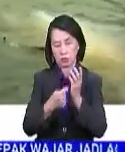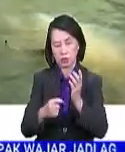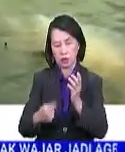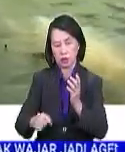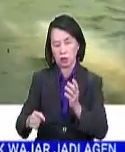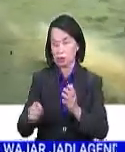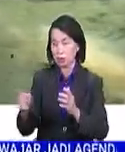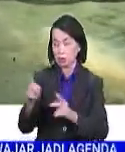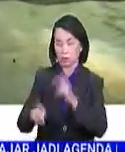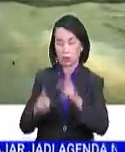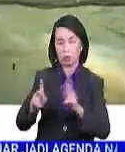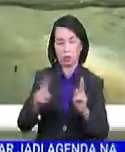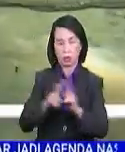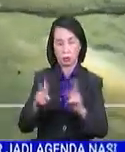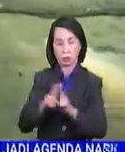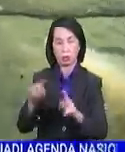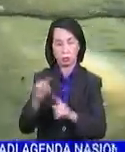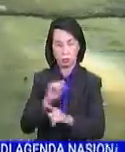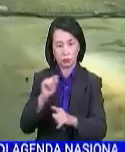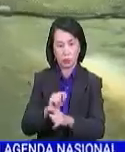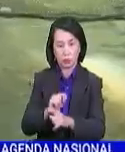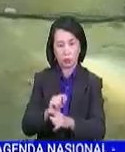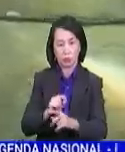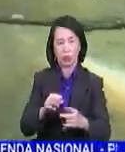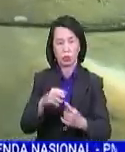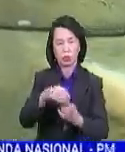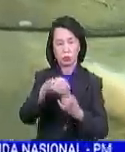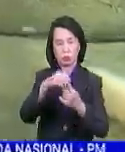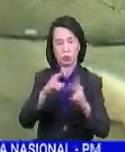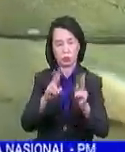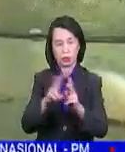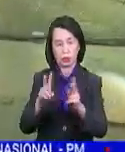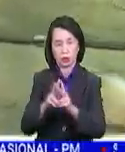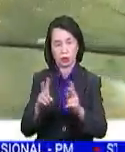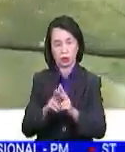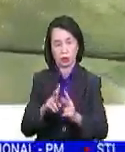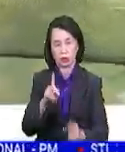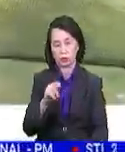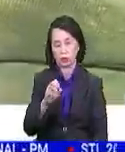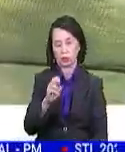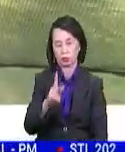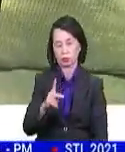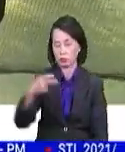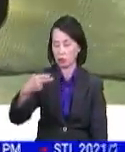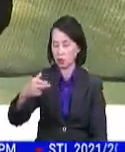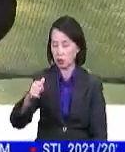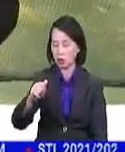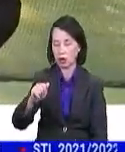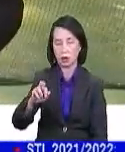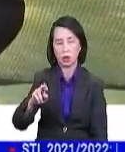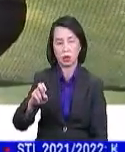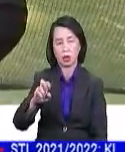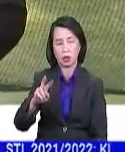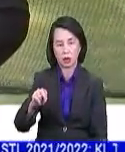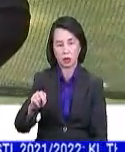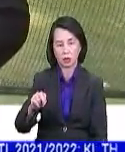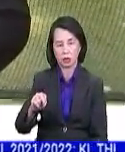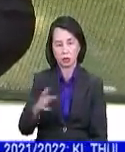penduduk kampung. Khususnya di kampung Pengkalan Tok Harun, Nami, Padang Terap